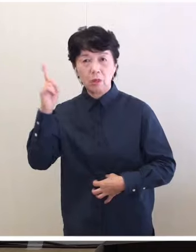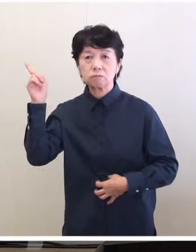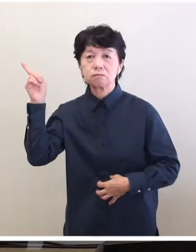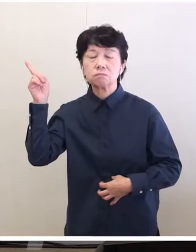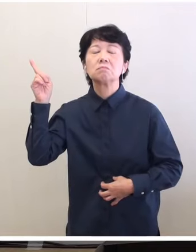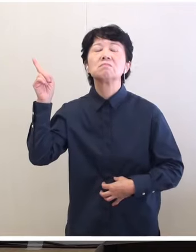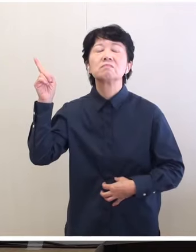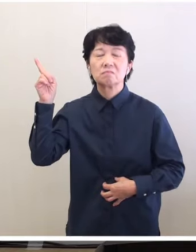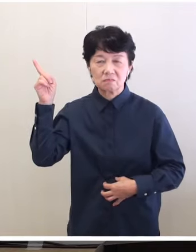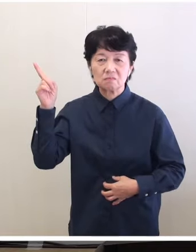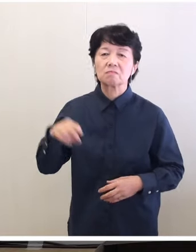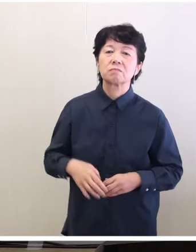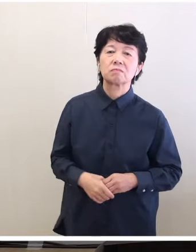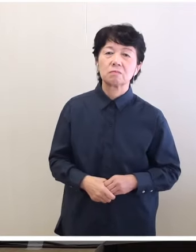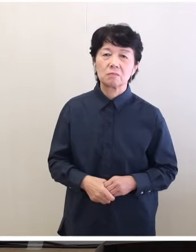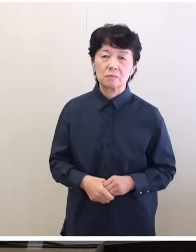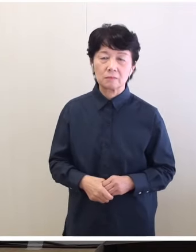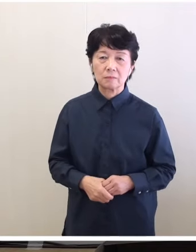まして、